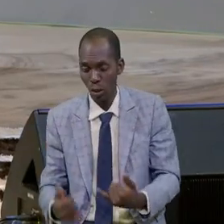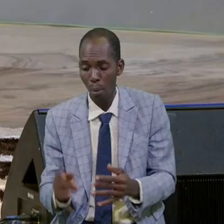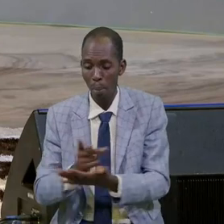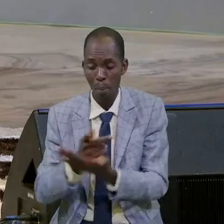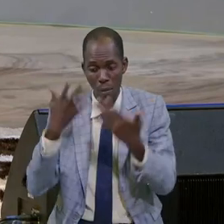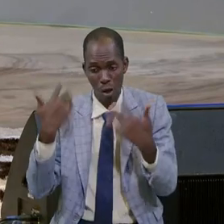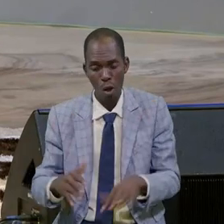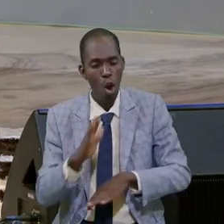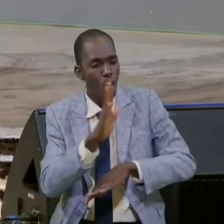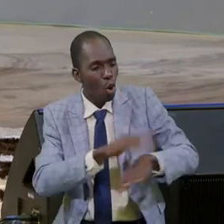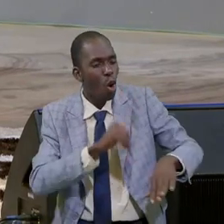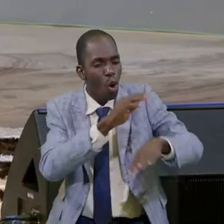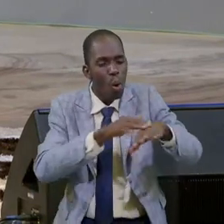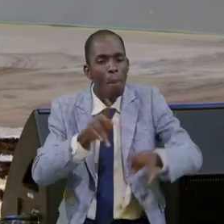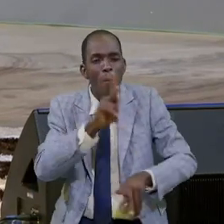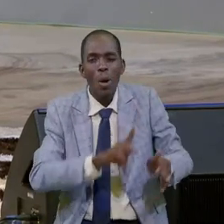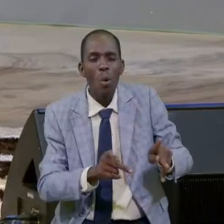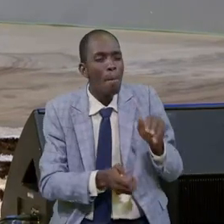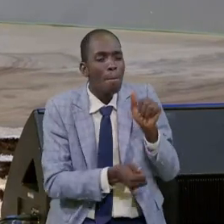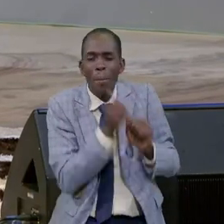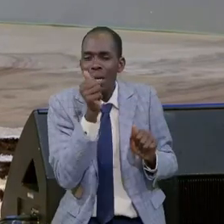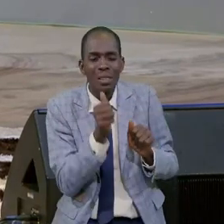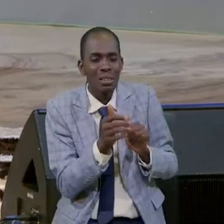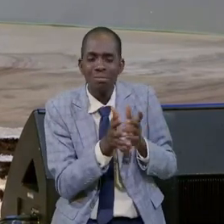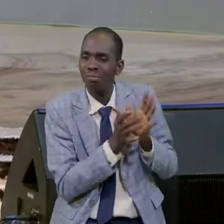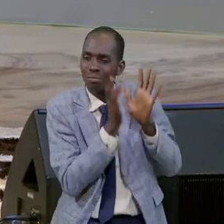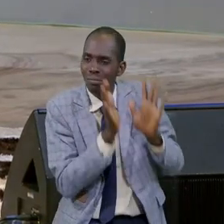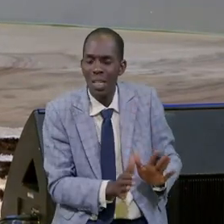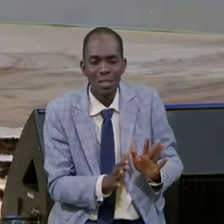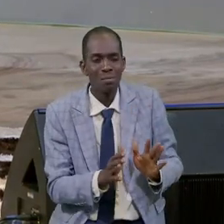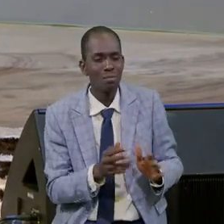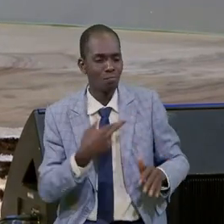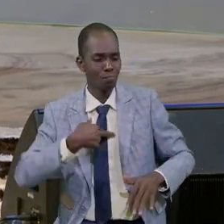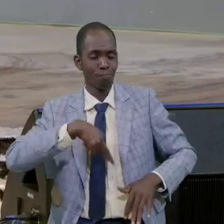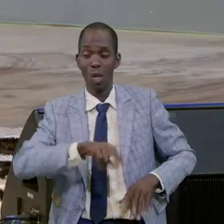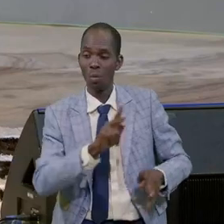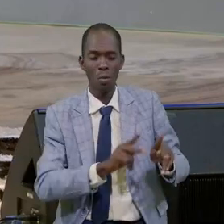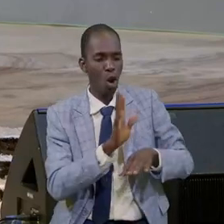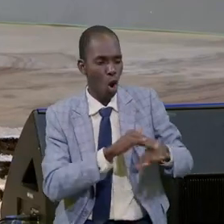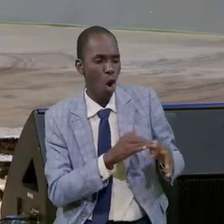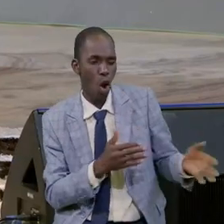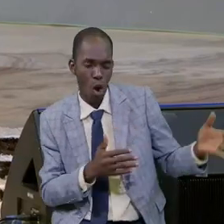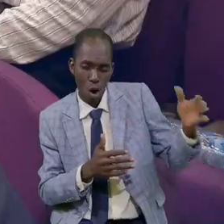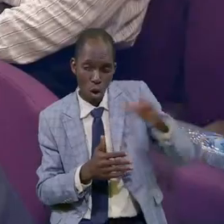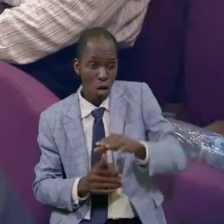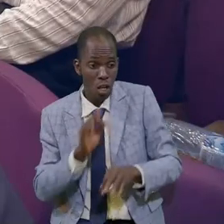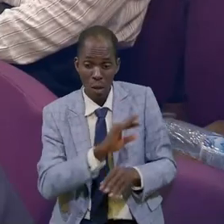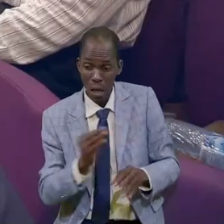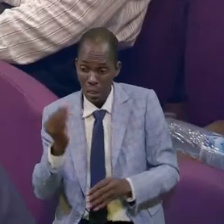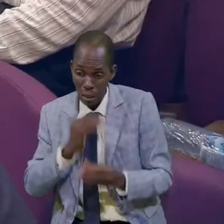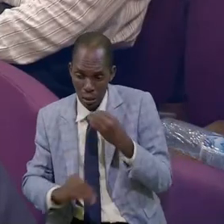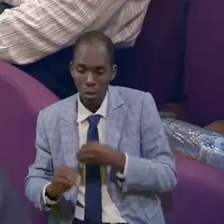sympathisants, les bonnes personnes, les religieux, qu'ils viennent manger avec toi. Et alors, les dieux seront apaisés.